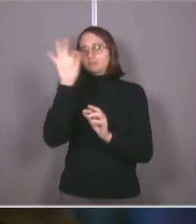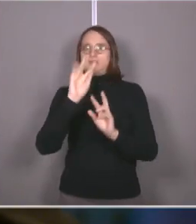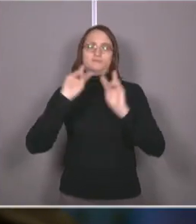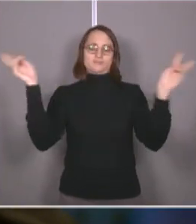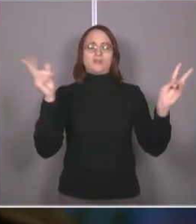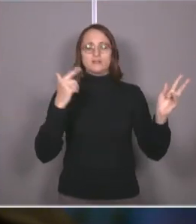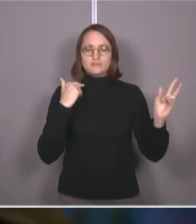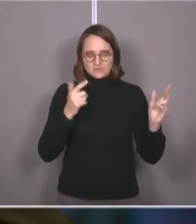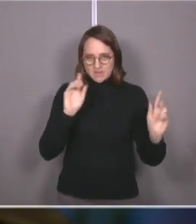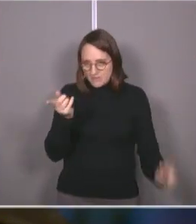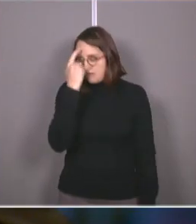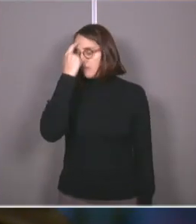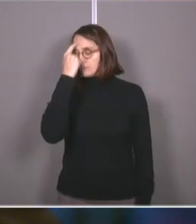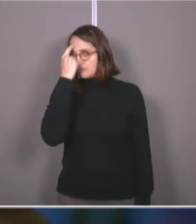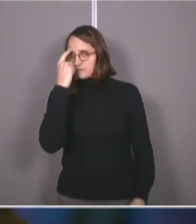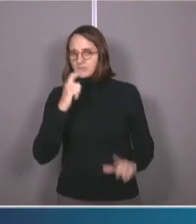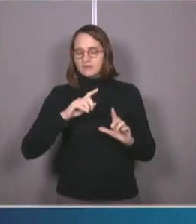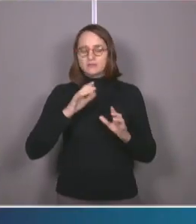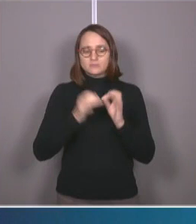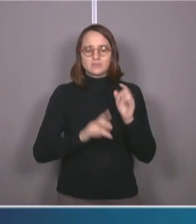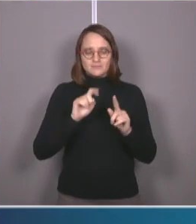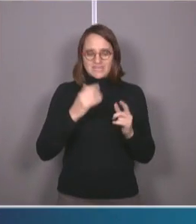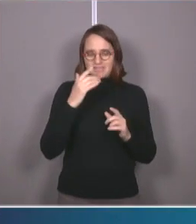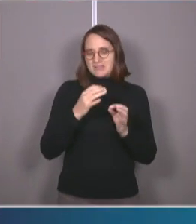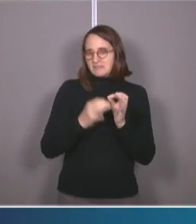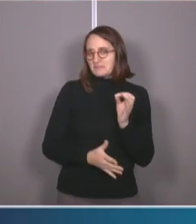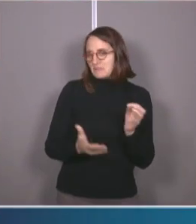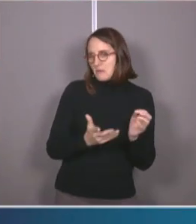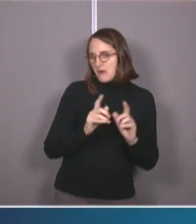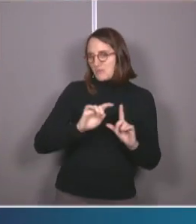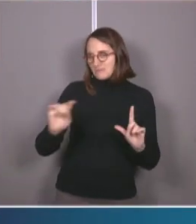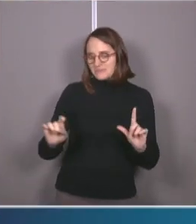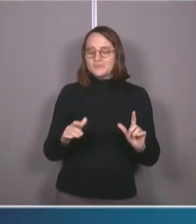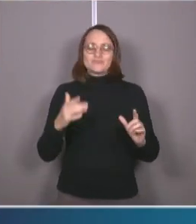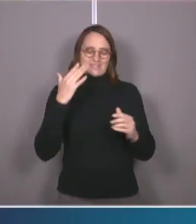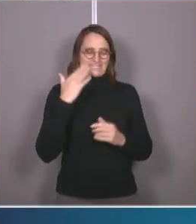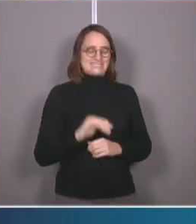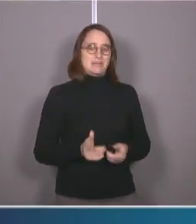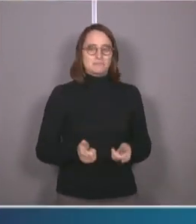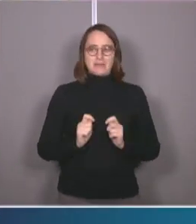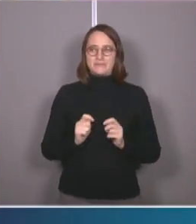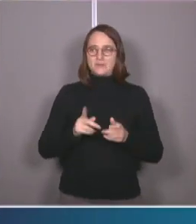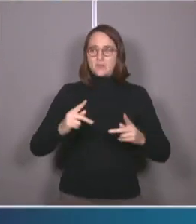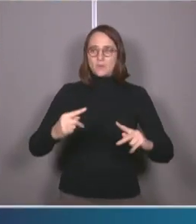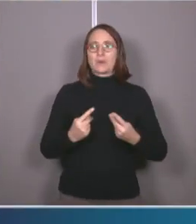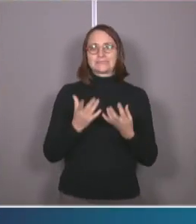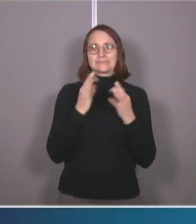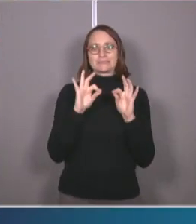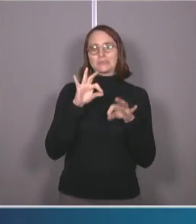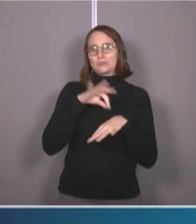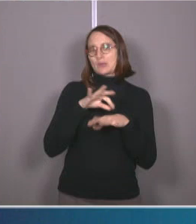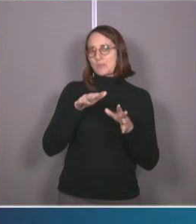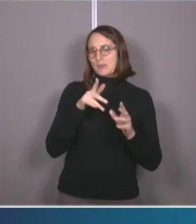enquête sur cette question? Voilà, je sais que j'ai une dizaine de minutes pour vous présenter les principaux enseignements de sondage. Donc bonjour à toutes et tous. Merci